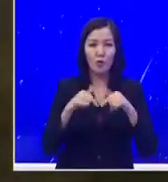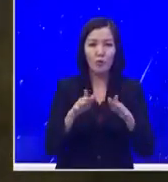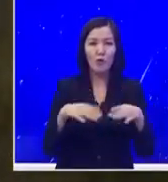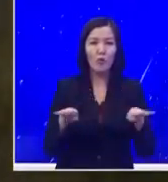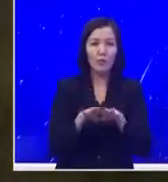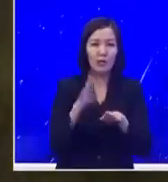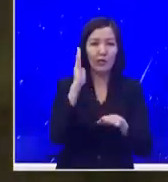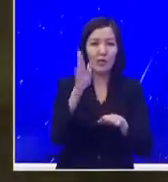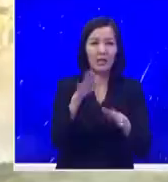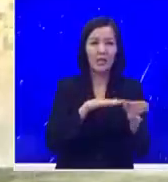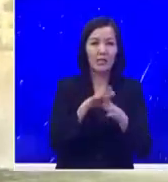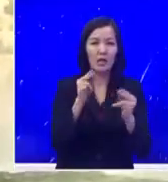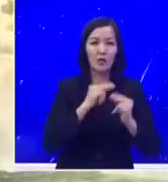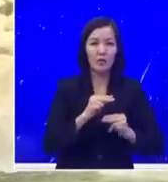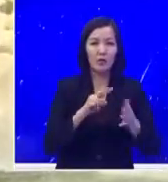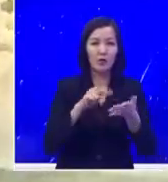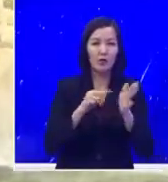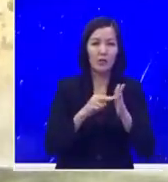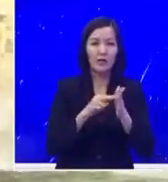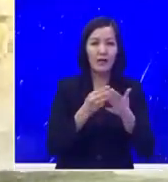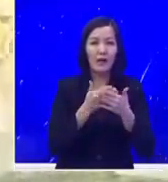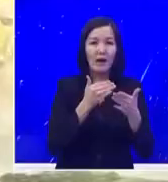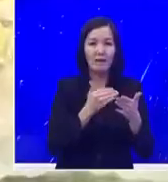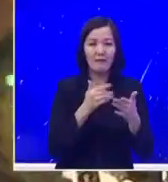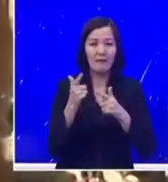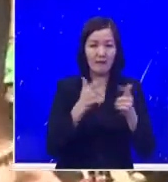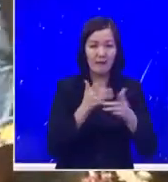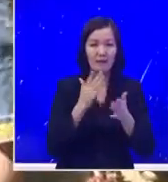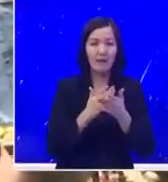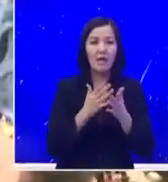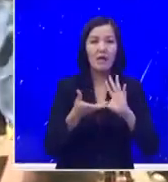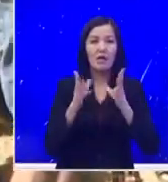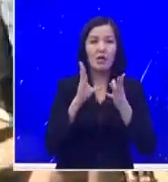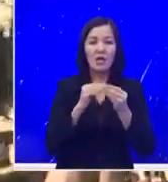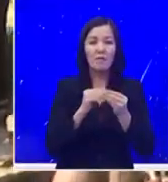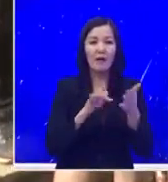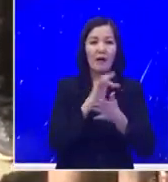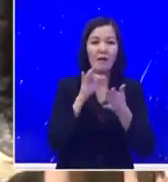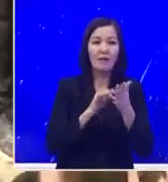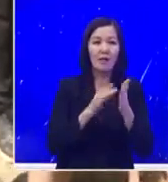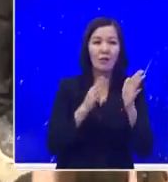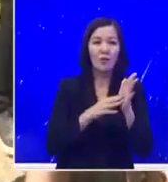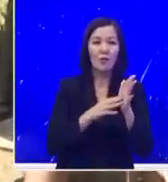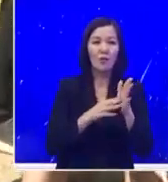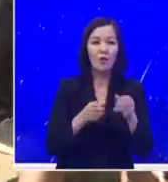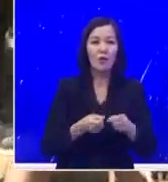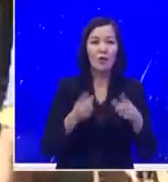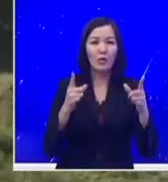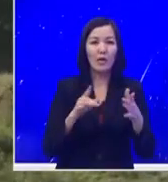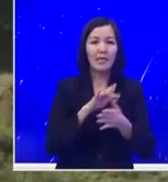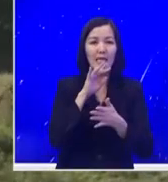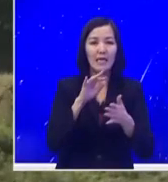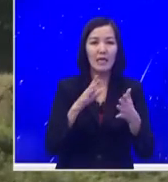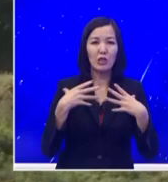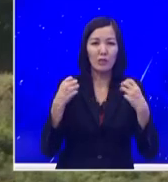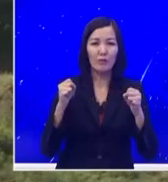құрылмақ. Осылайша келешекте атқарылар жұмыстардың жоспары жасалады. Жалпы Кеншілер қаласында қазір 9 қонақ үй, Текелі